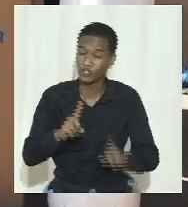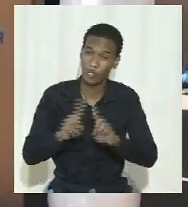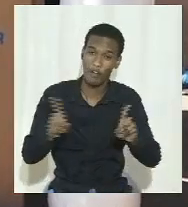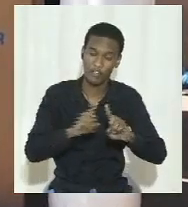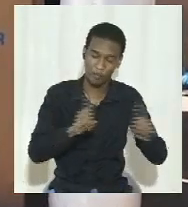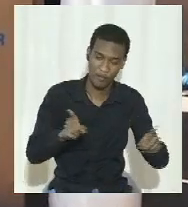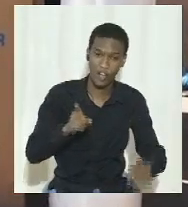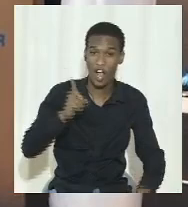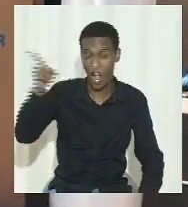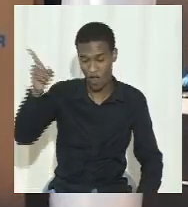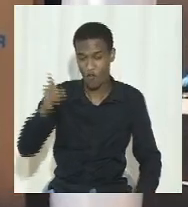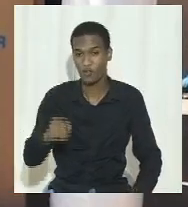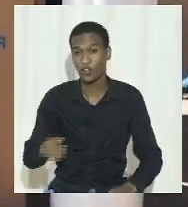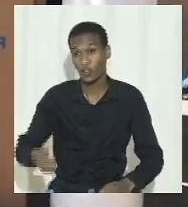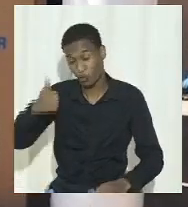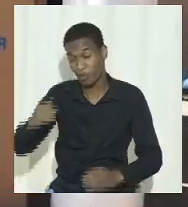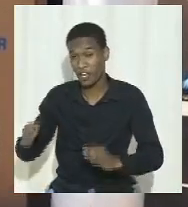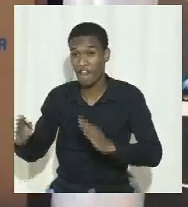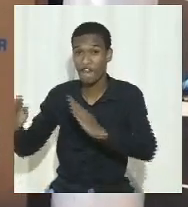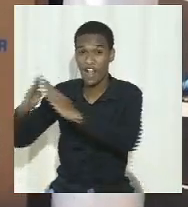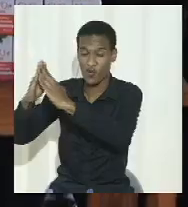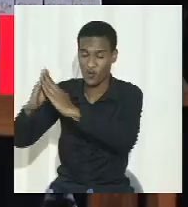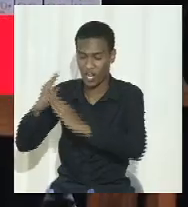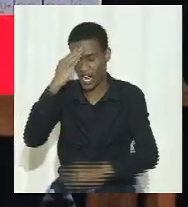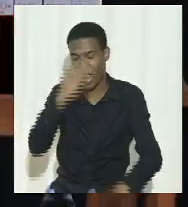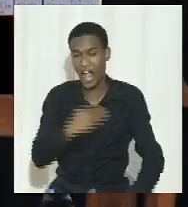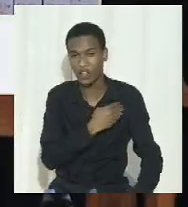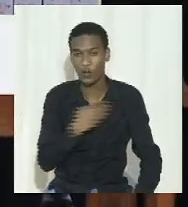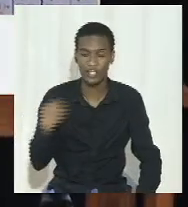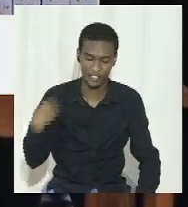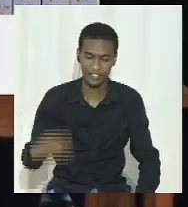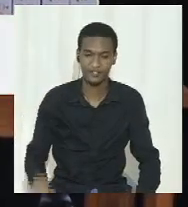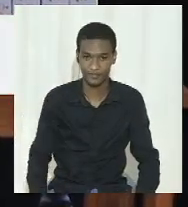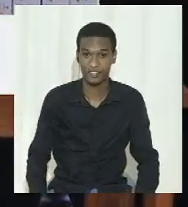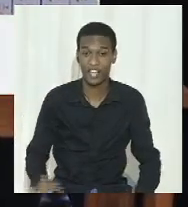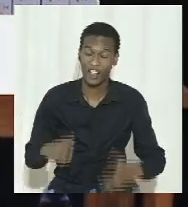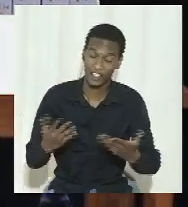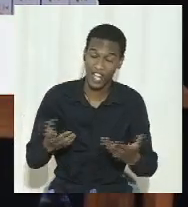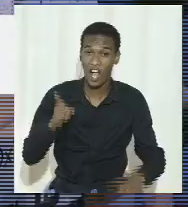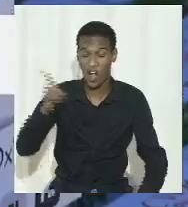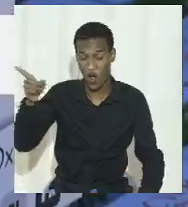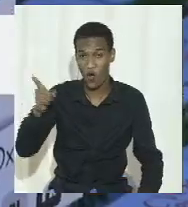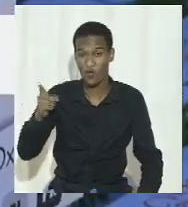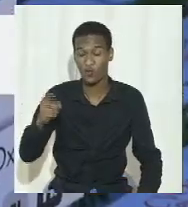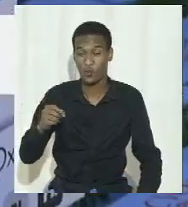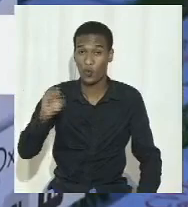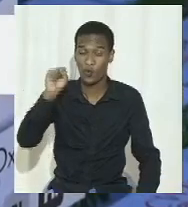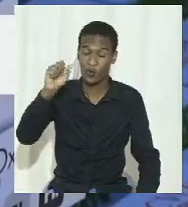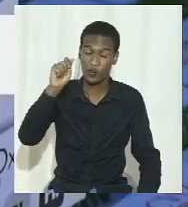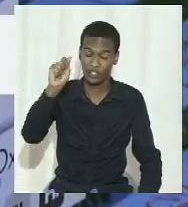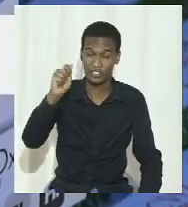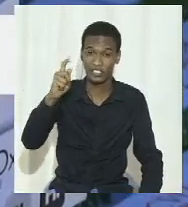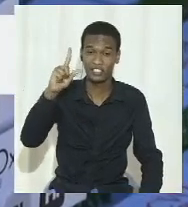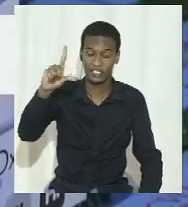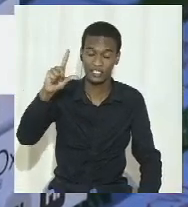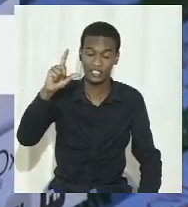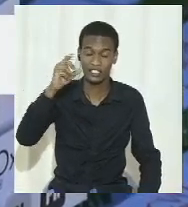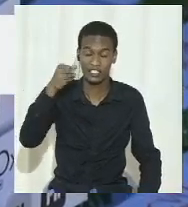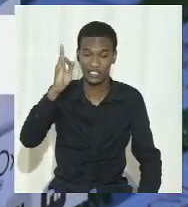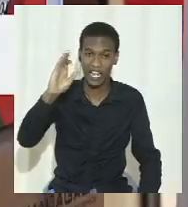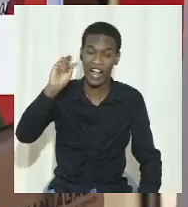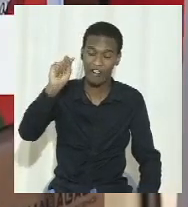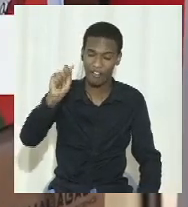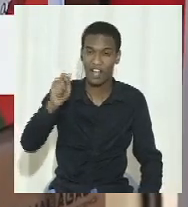izay an'ny fiangonana katolika. Eo ihany koa ny salfa na ny sampana loterianina fahasalamana izy ireto izay mifanolo-tanana amin'ny